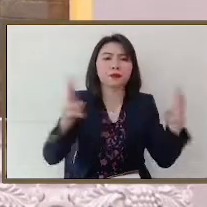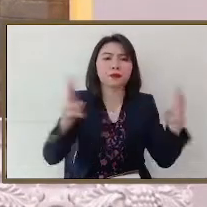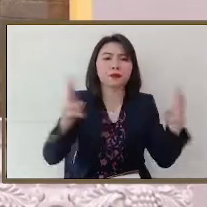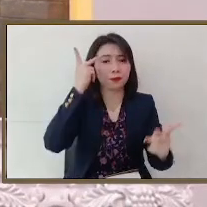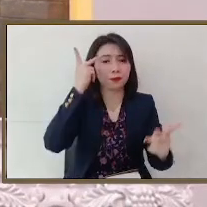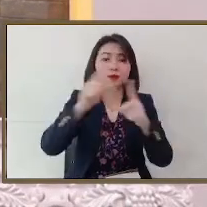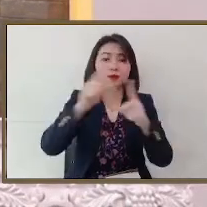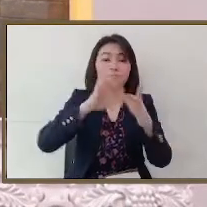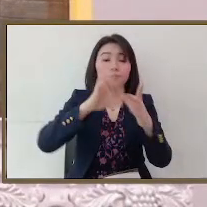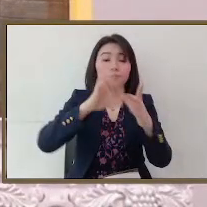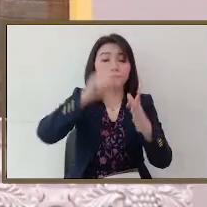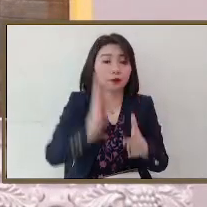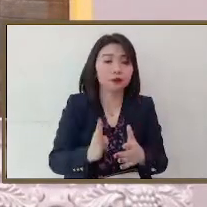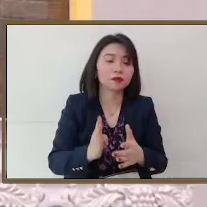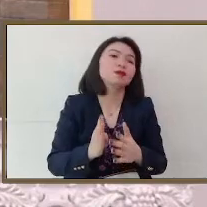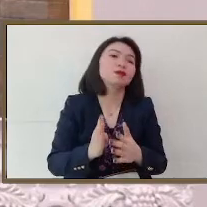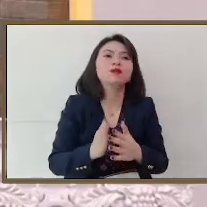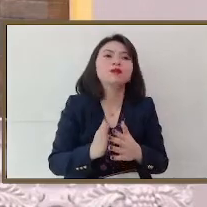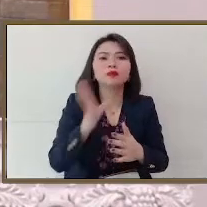God. Now,